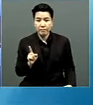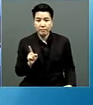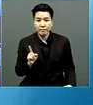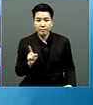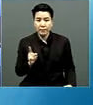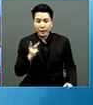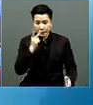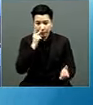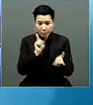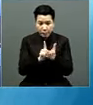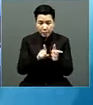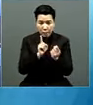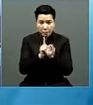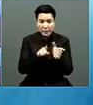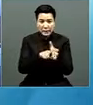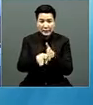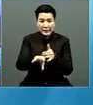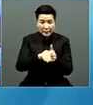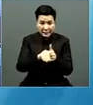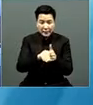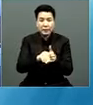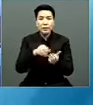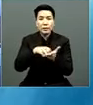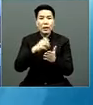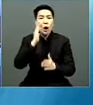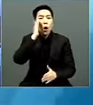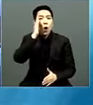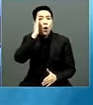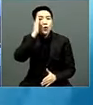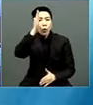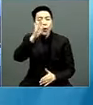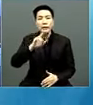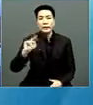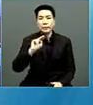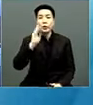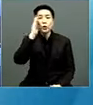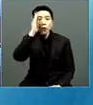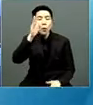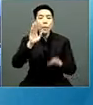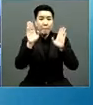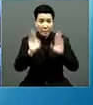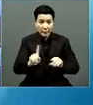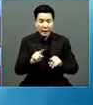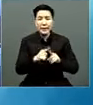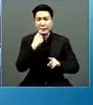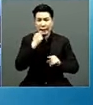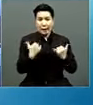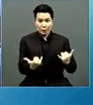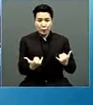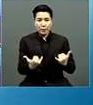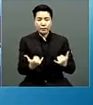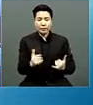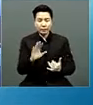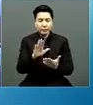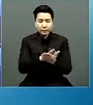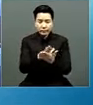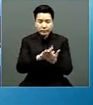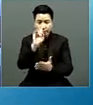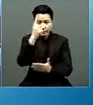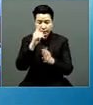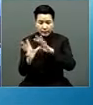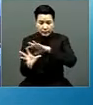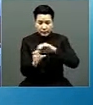ายงานมานะครับส่วนสีน้ำเงินจะเป็นคาดการในอนาคตนะครับก็จะเห็นนะครับว่าเป็นเอาประธานโทษครับจำนวน